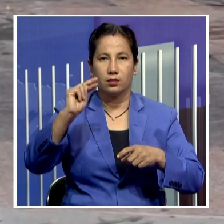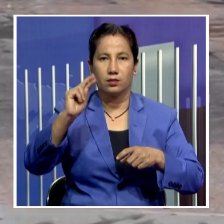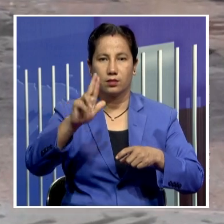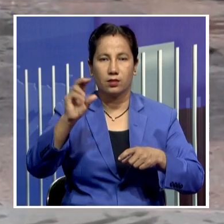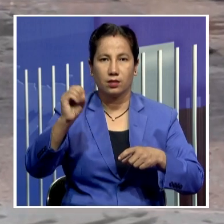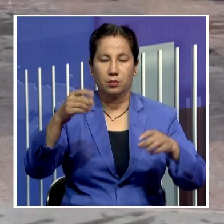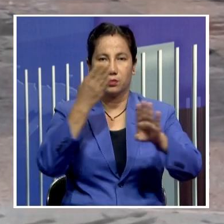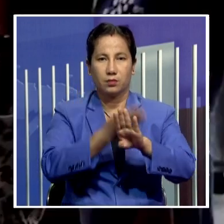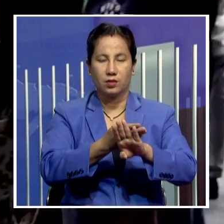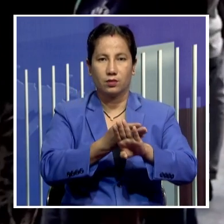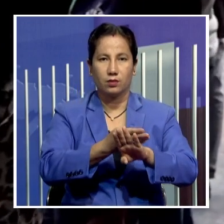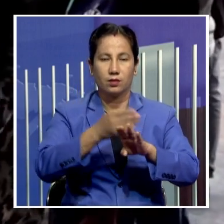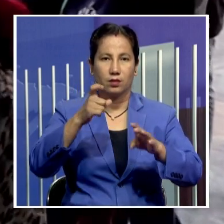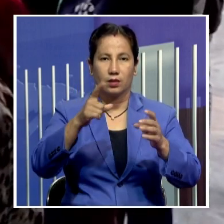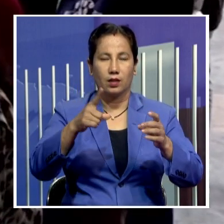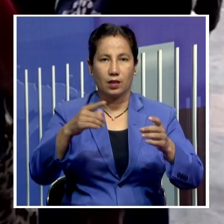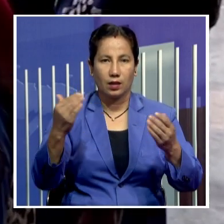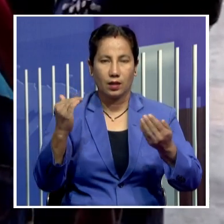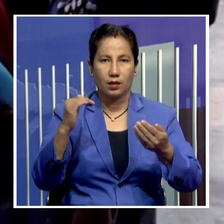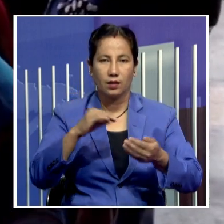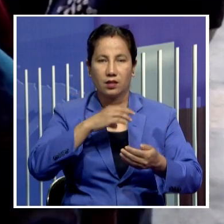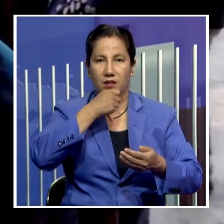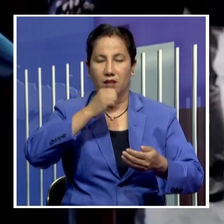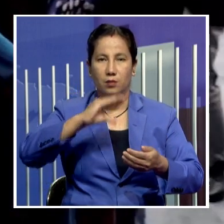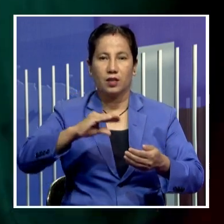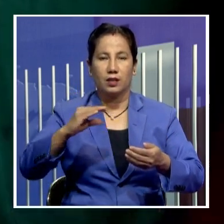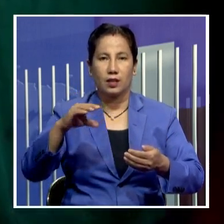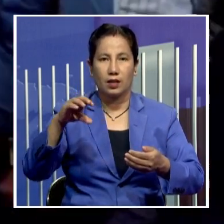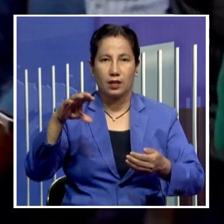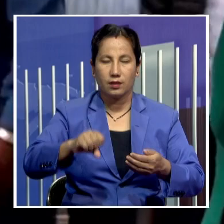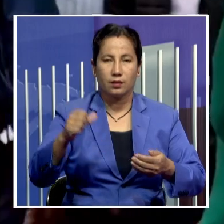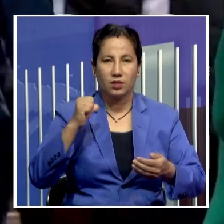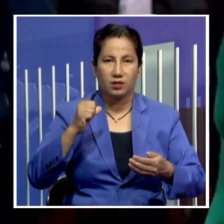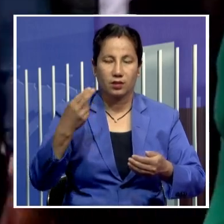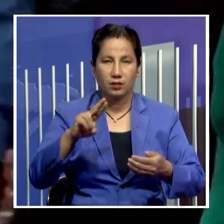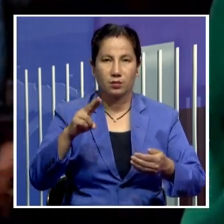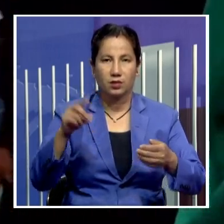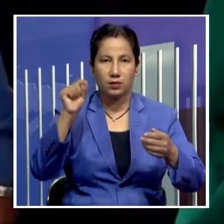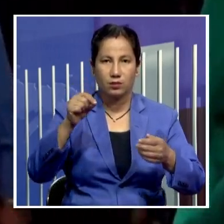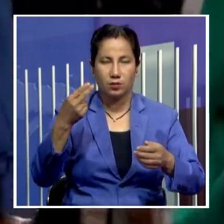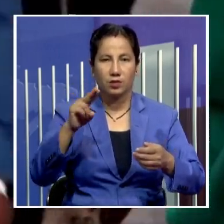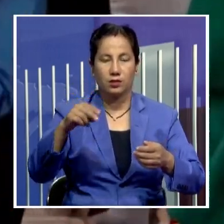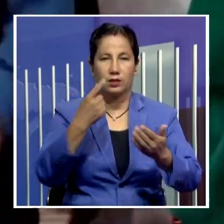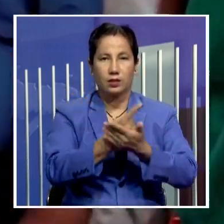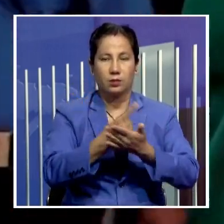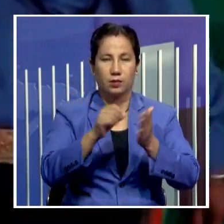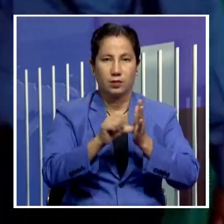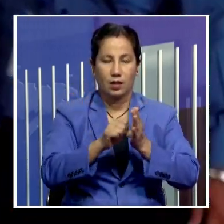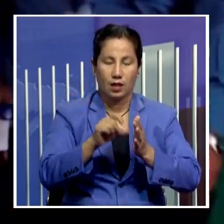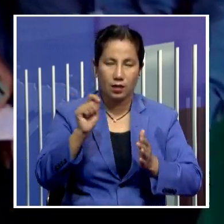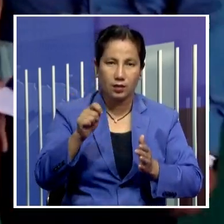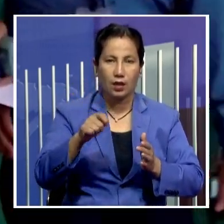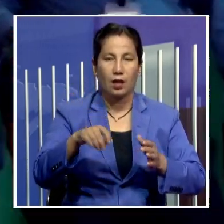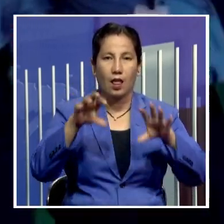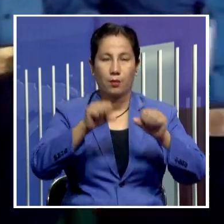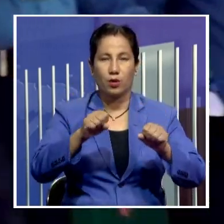21 गते प्रहरी विरुद्ध गौशालामा एक बालिकालाई बलात्कार गरेको भन्दै उजुरी परेको थियो। भदौ 23 गते काठमाडौँ जिल्ला अदालतले सन्दीप विरुद्ध पक्राउ